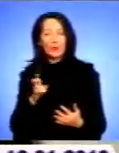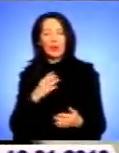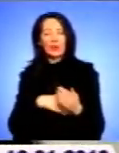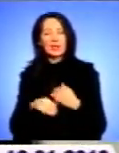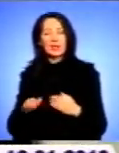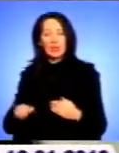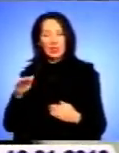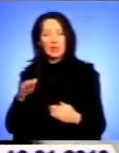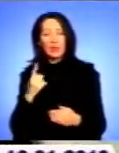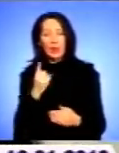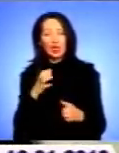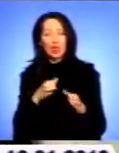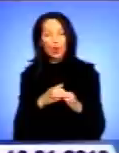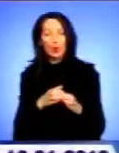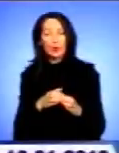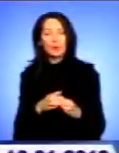Руслана Стефанишин.